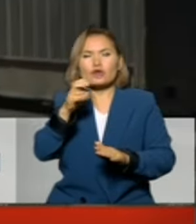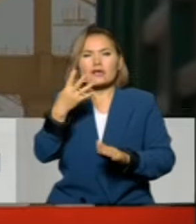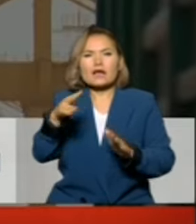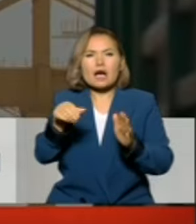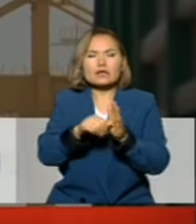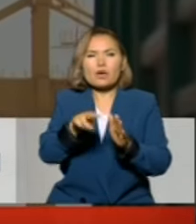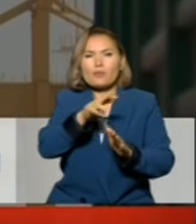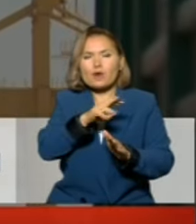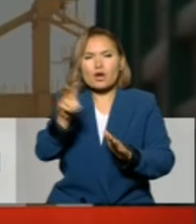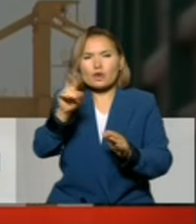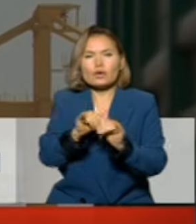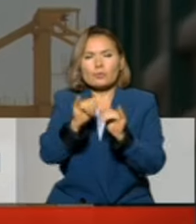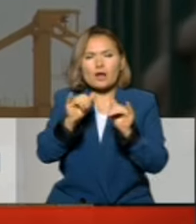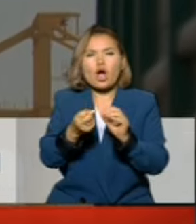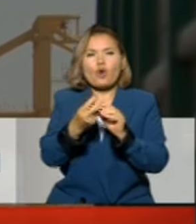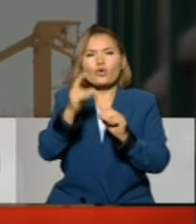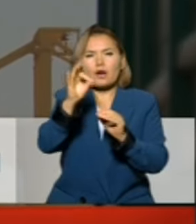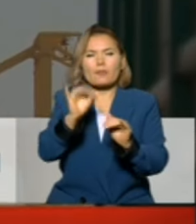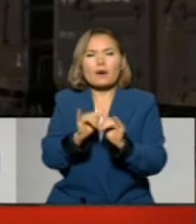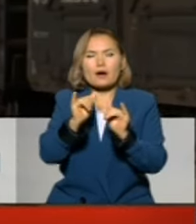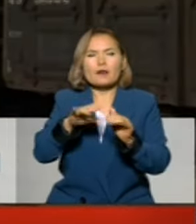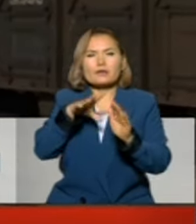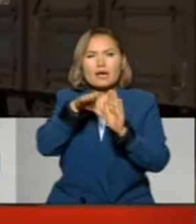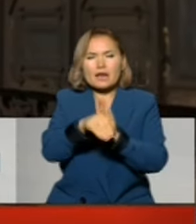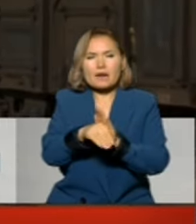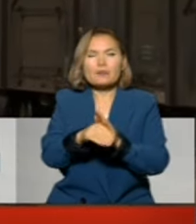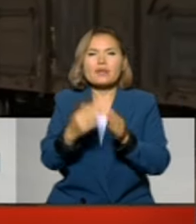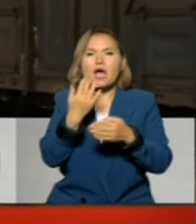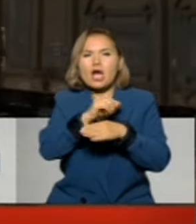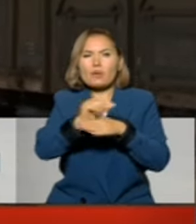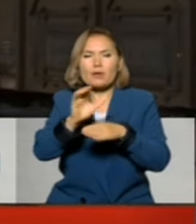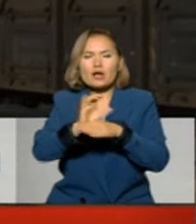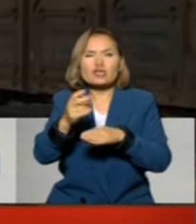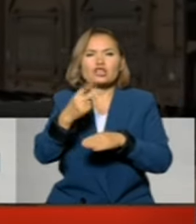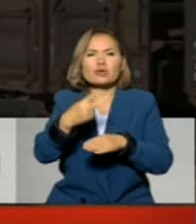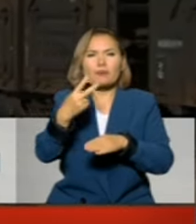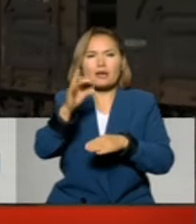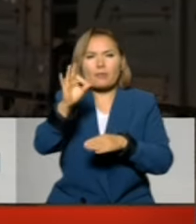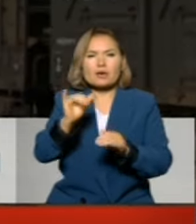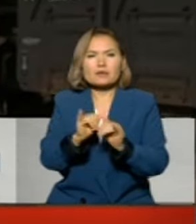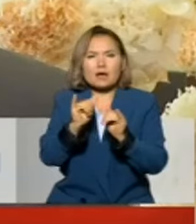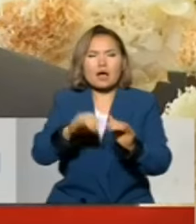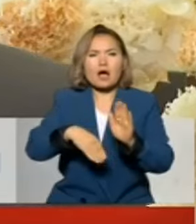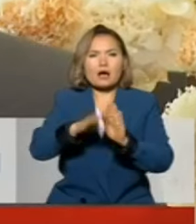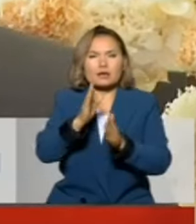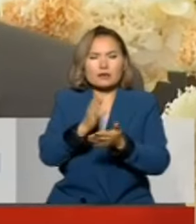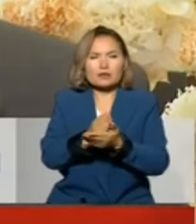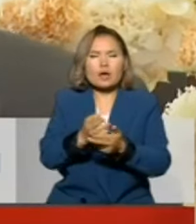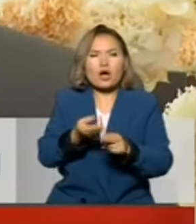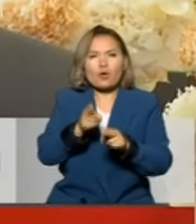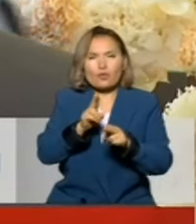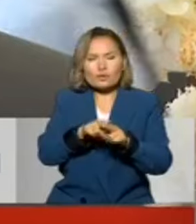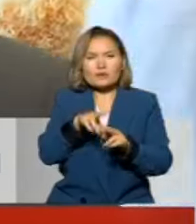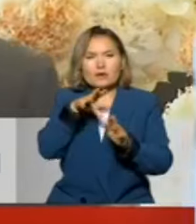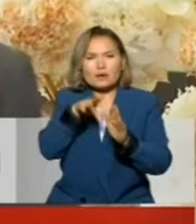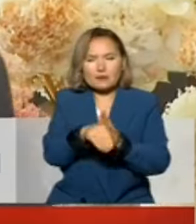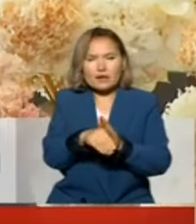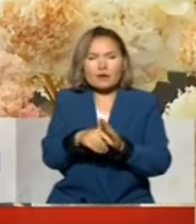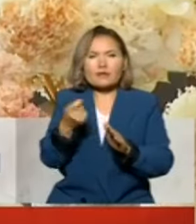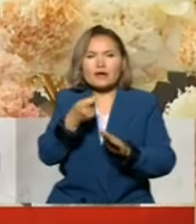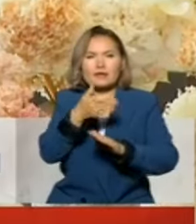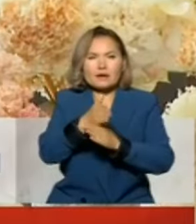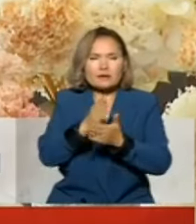долларға жетті. Өсім 12%, оның ішінде экспорт 22% артқан. Бұл жерде дәнді